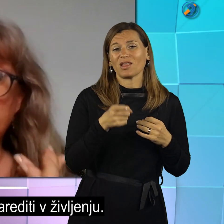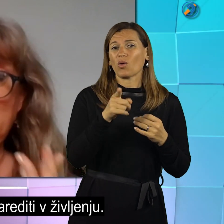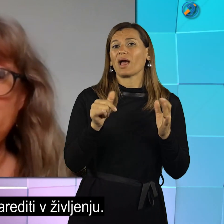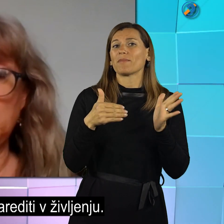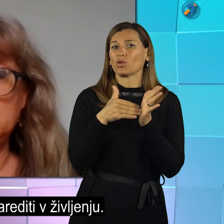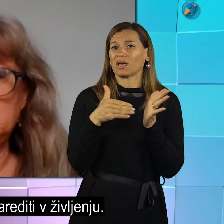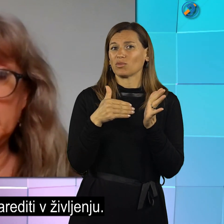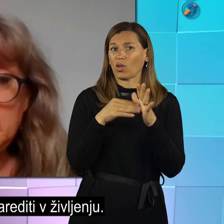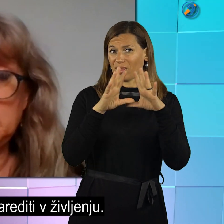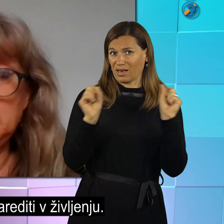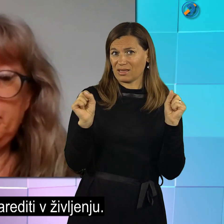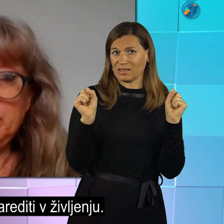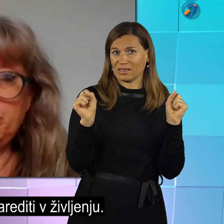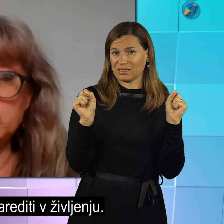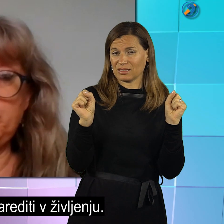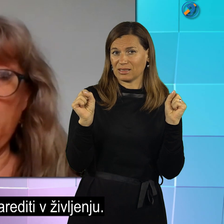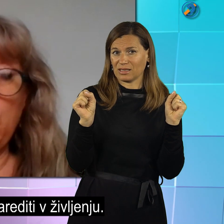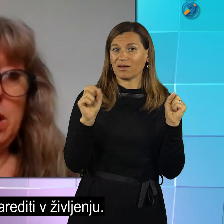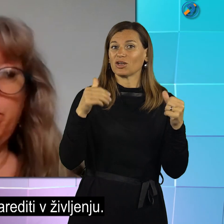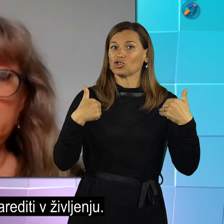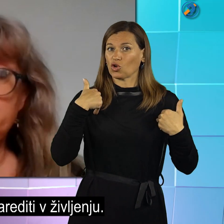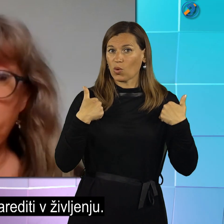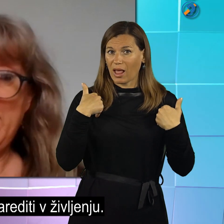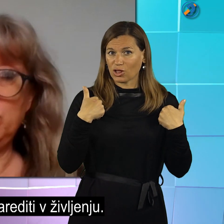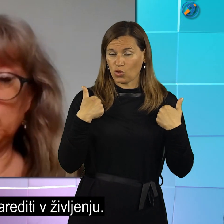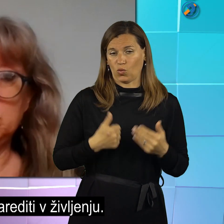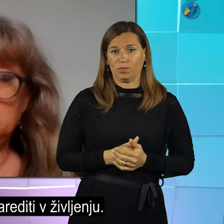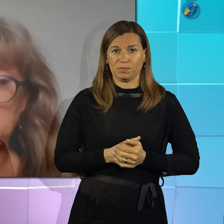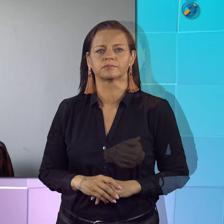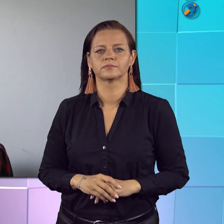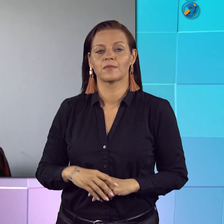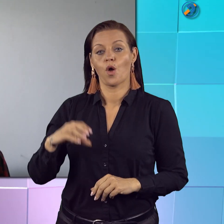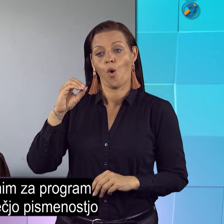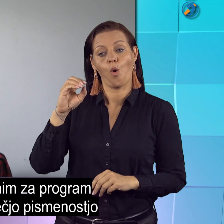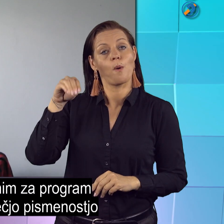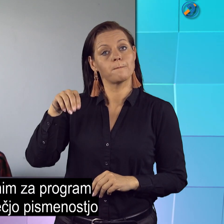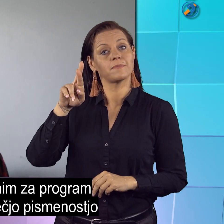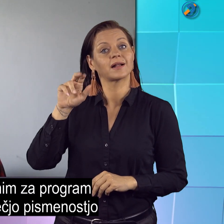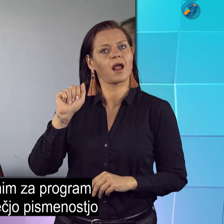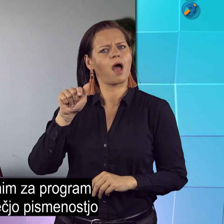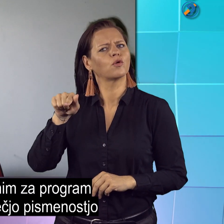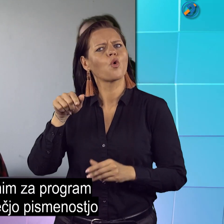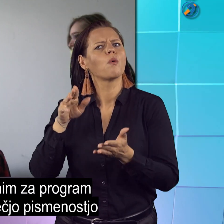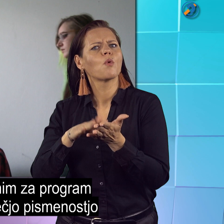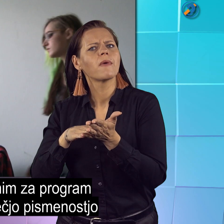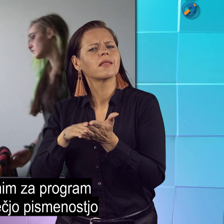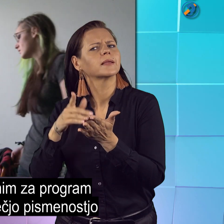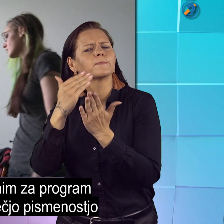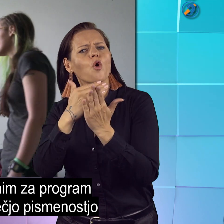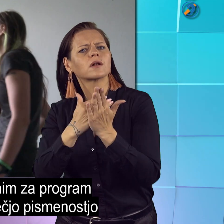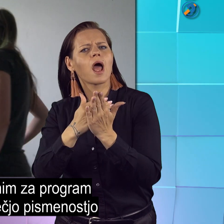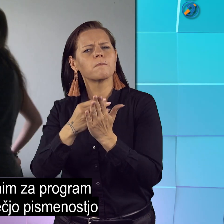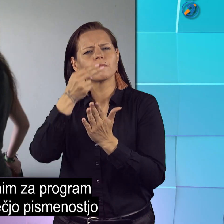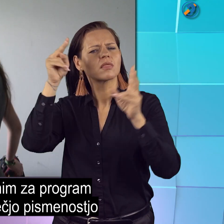pa je potrebno narediti pravzaprav v življenju. OMRA je akronim za program